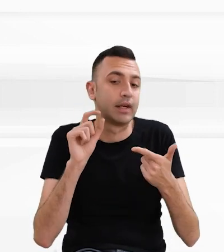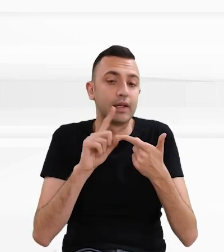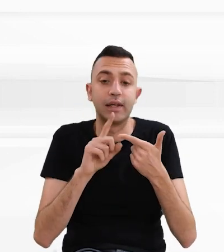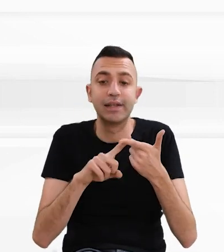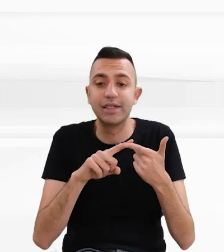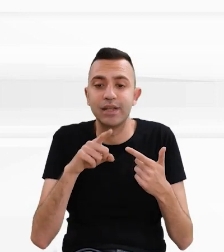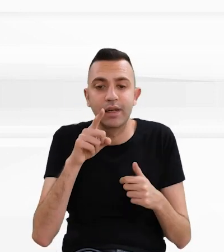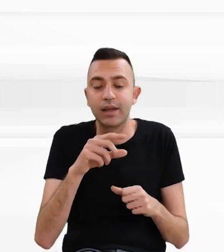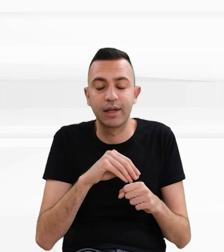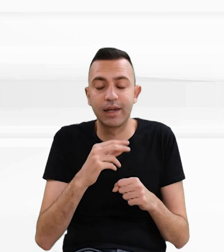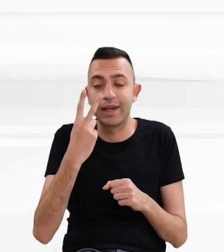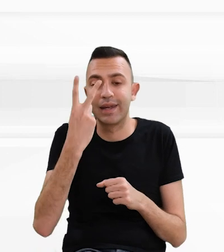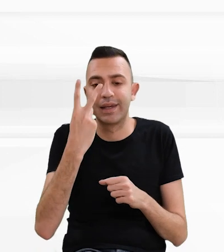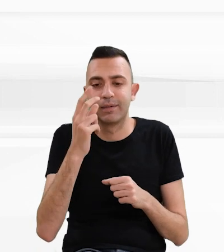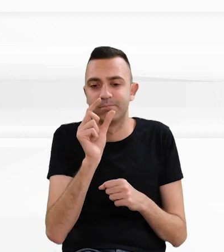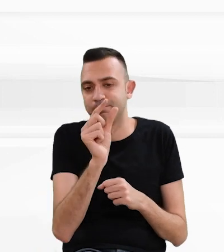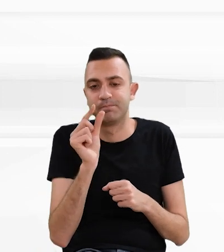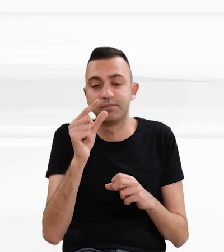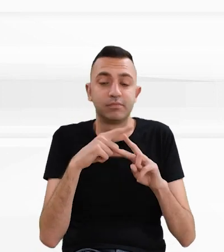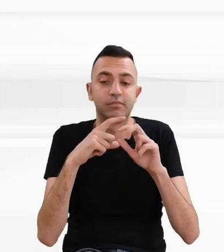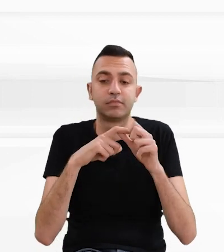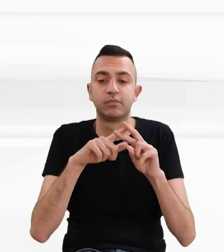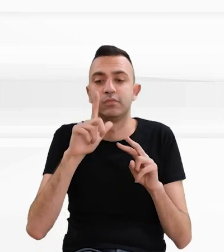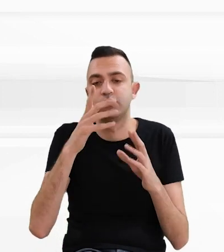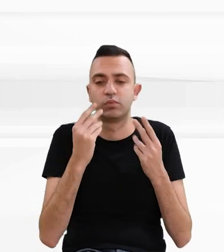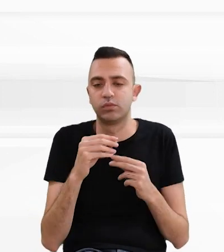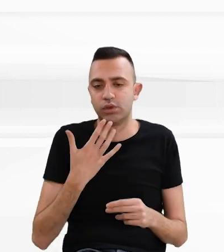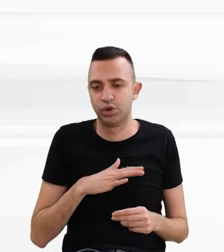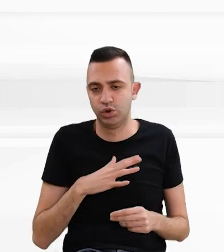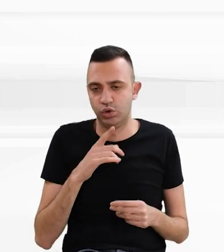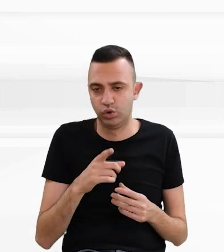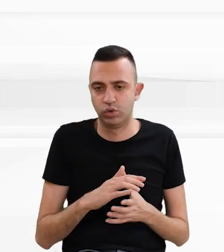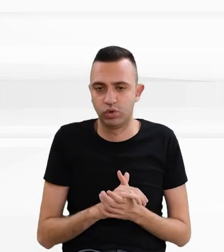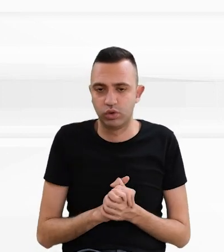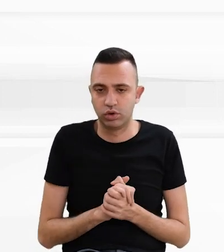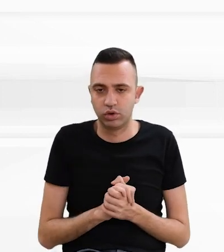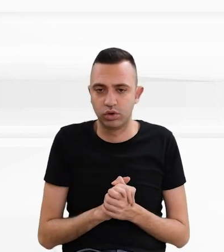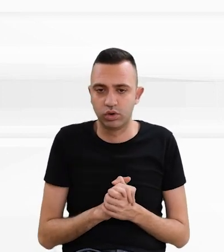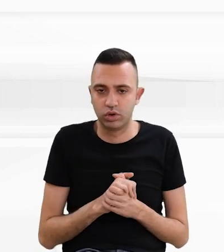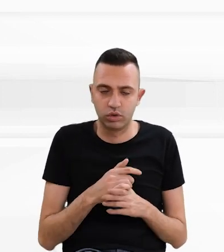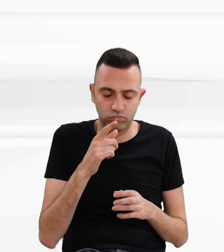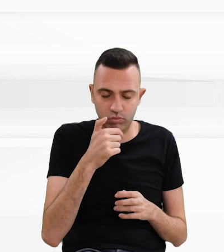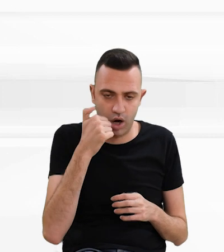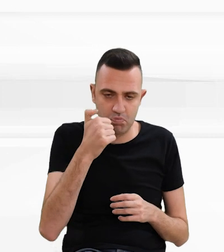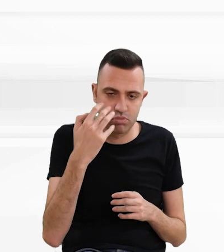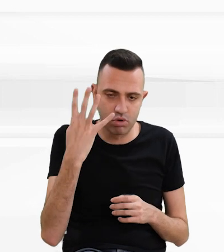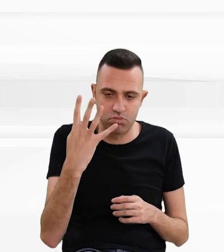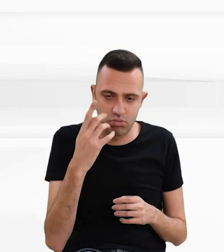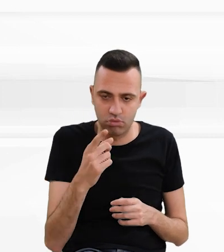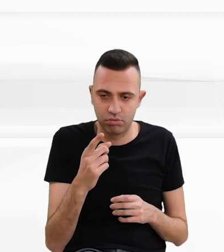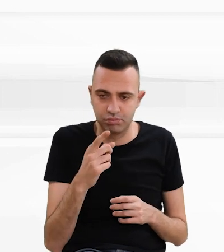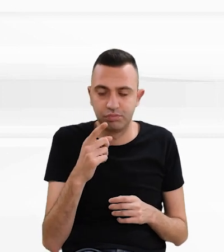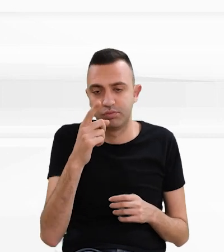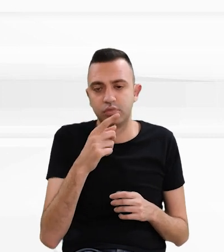edelim ikincisinde de iki basamaklı sayı asal olması isteniyor şimdi seçeneklerimizle Bakalım burada